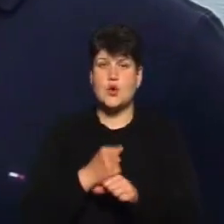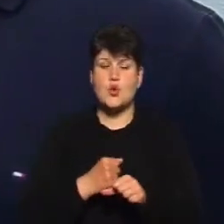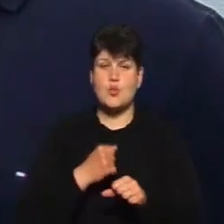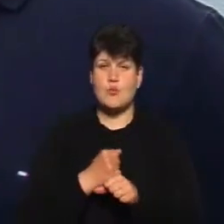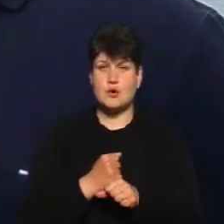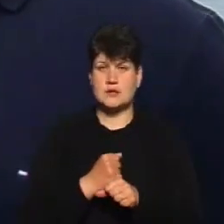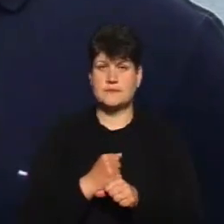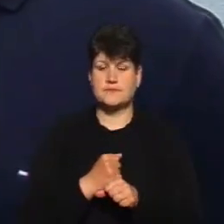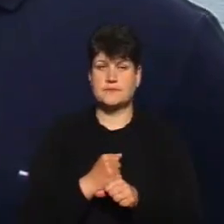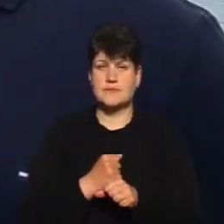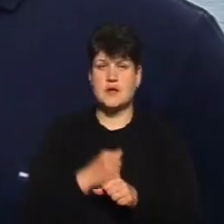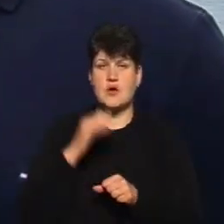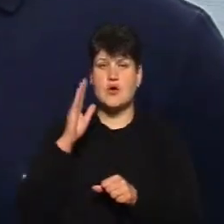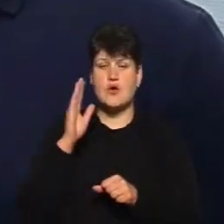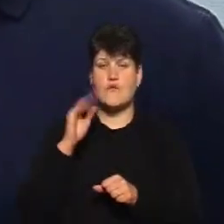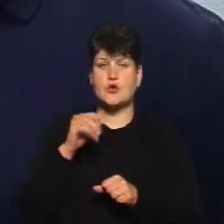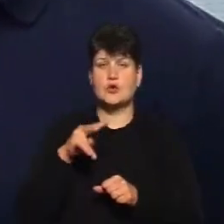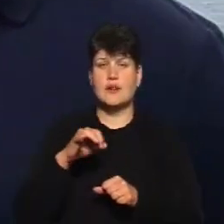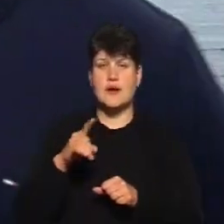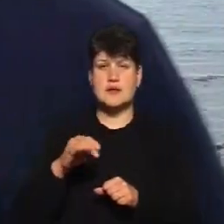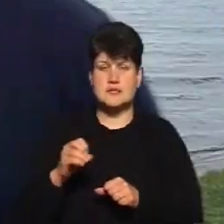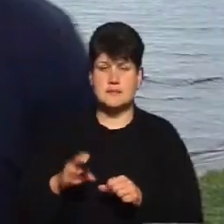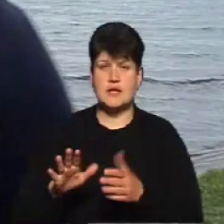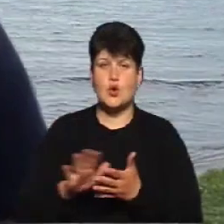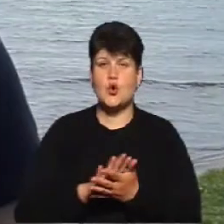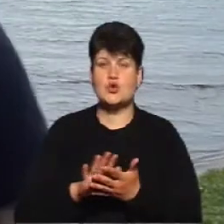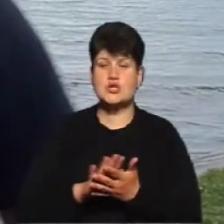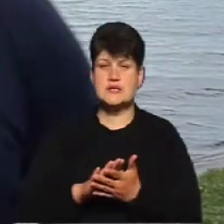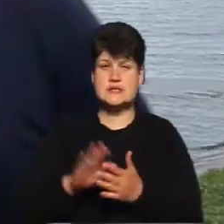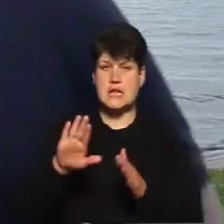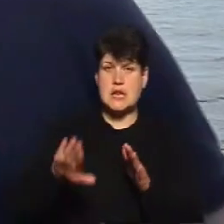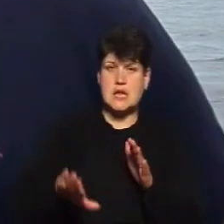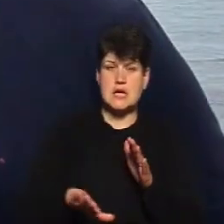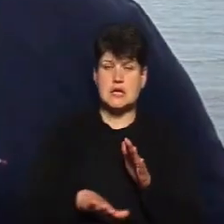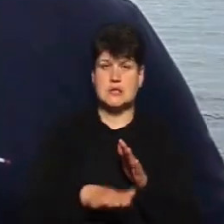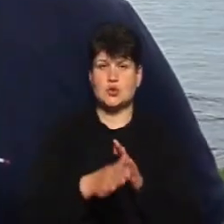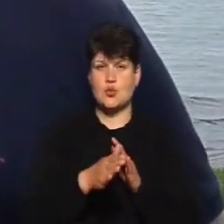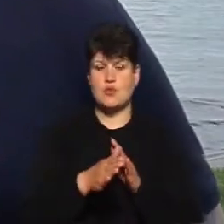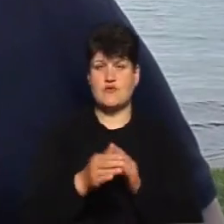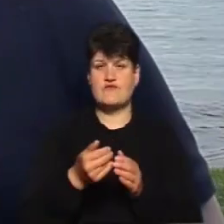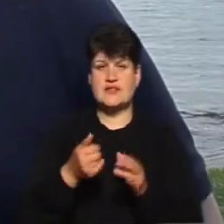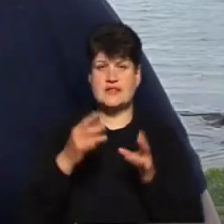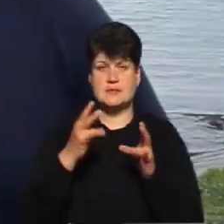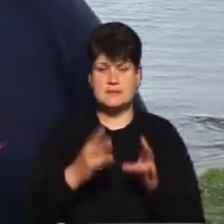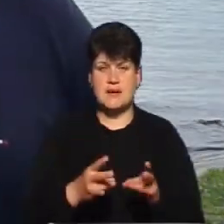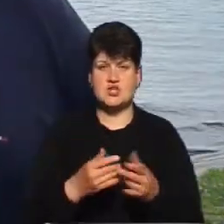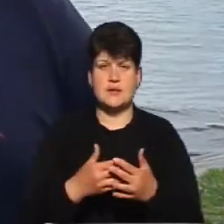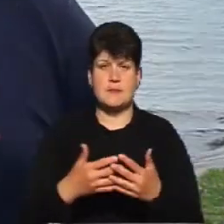роботи водолазами, які очистили дно акваторії ставу від небезпечних предметів